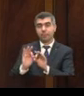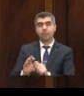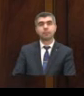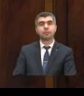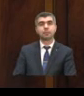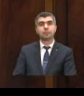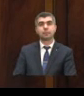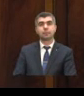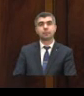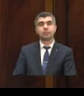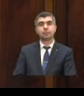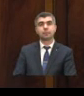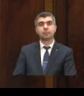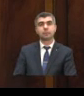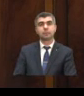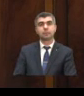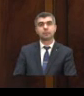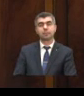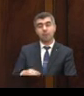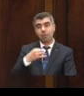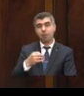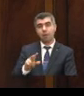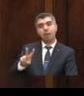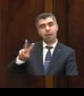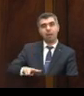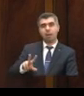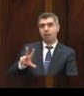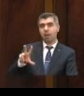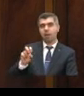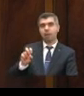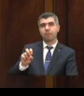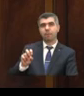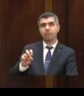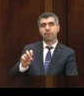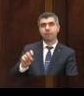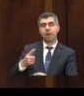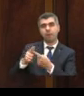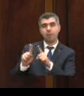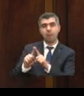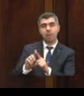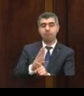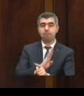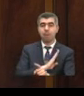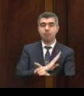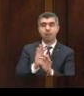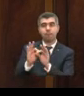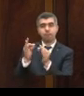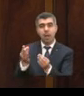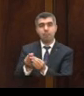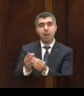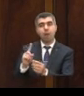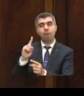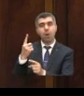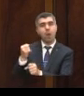وأظن أنكم حاسين بمعنى واحد الأب ديال الأسرة يكون كان خدام واليوم كيلقى